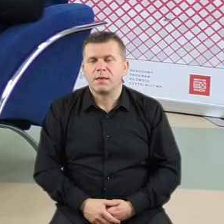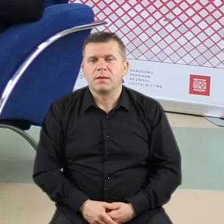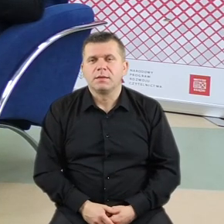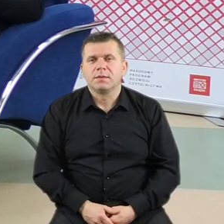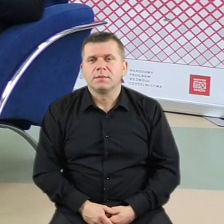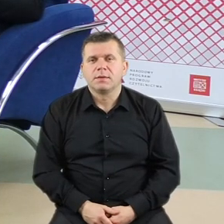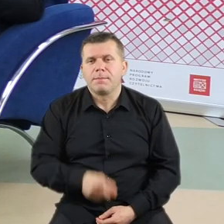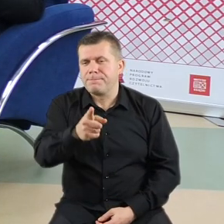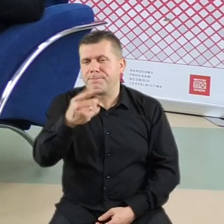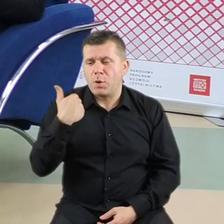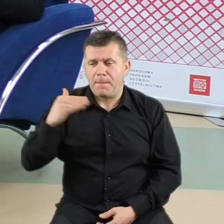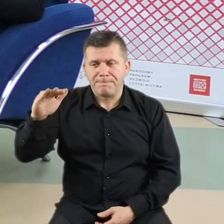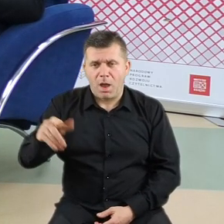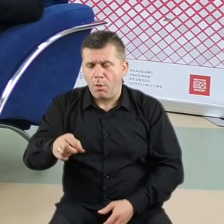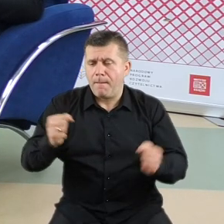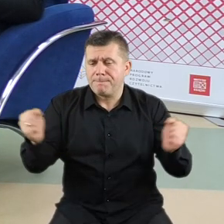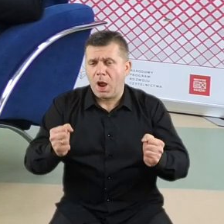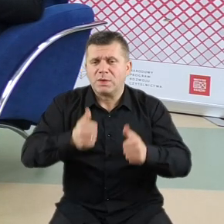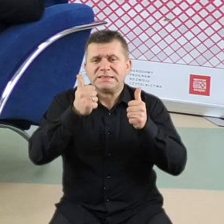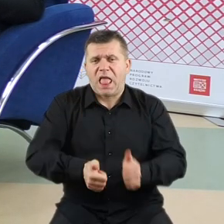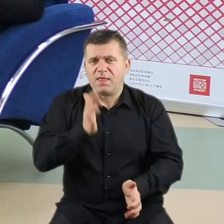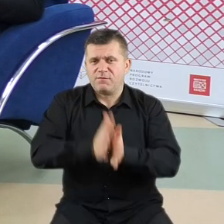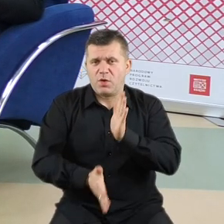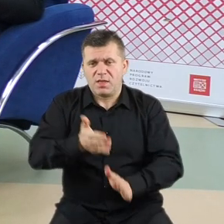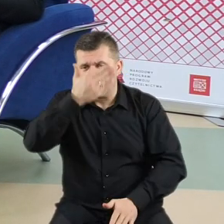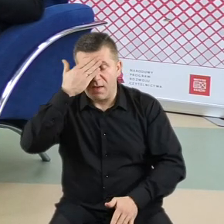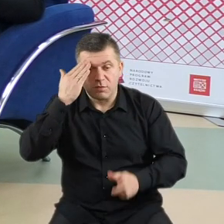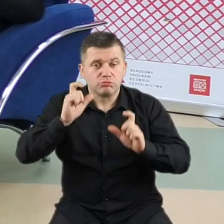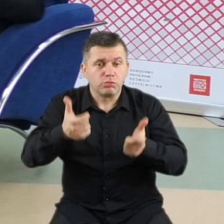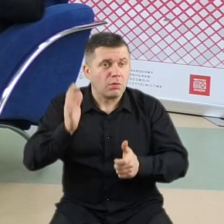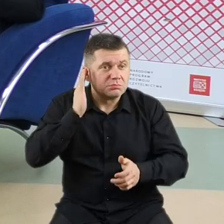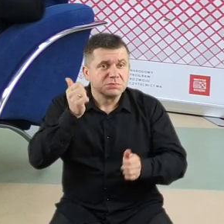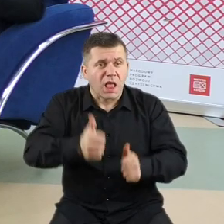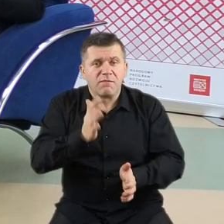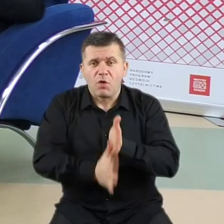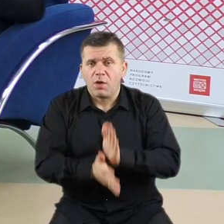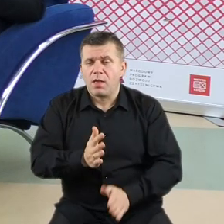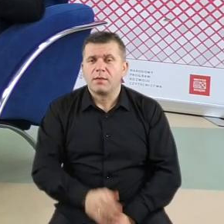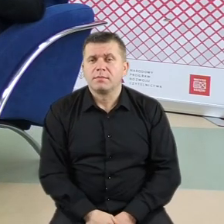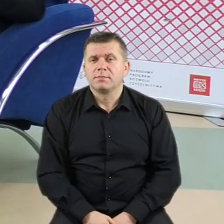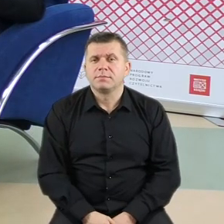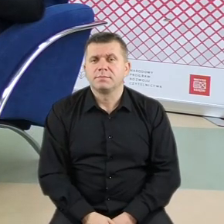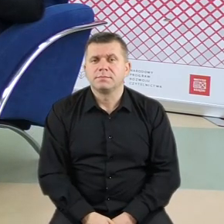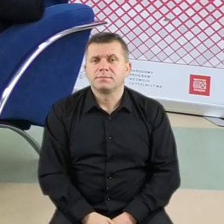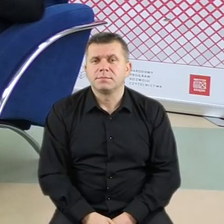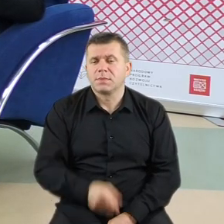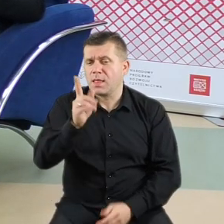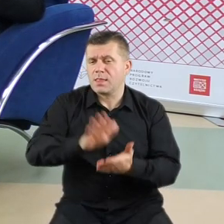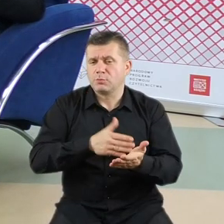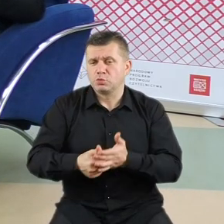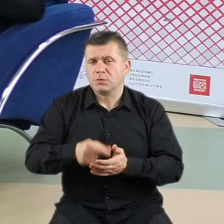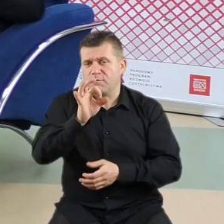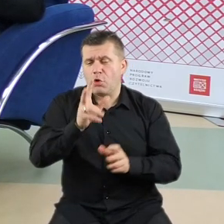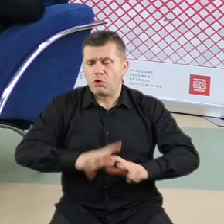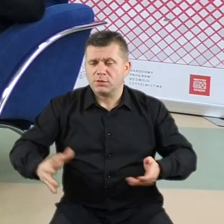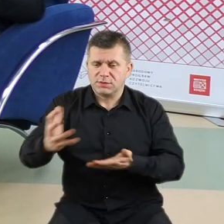słowami mówię, mała, że bałaś się stanu wojennego, nie wiedziałaś, co się dzieje. A zmierzam do tego, że ty na przykład zabierasz